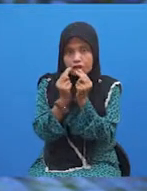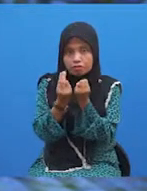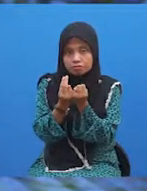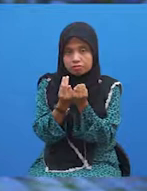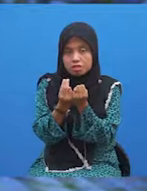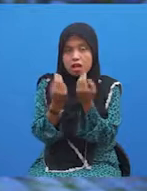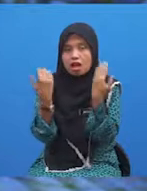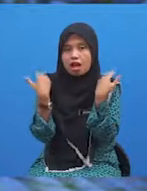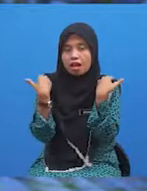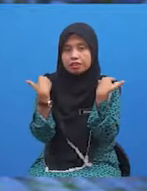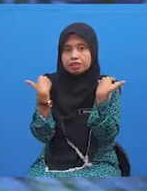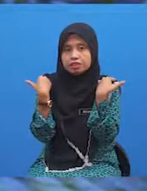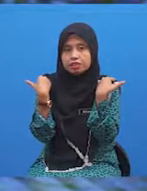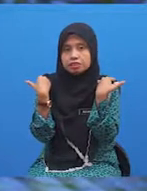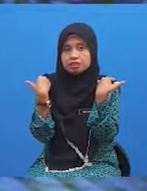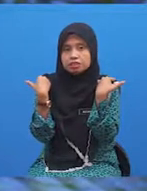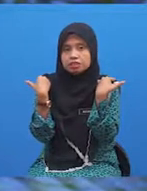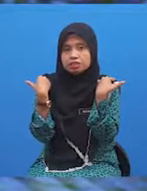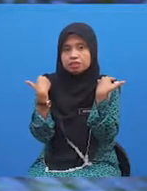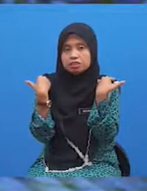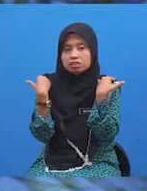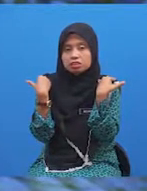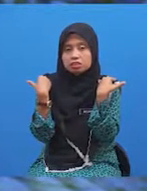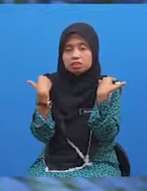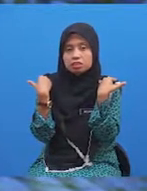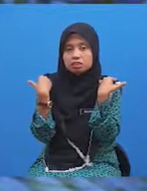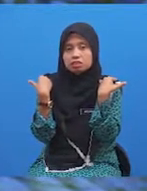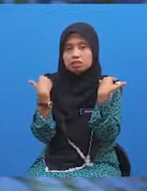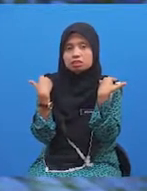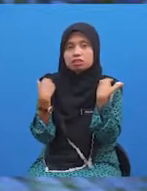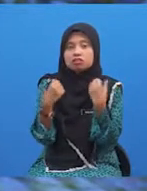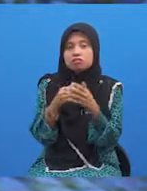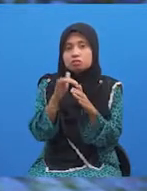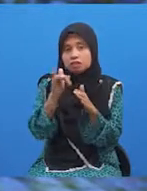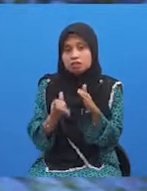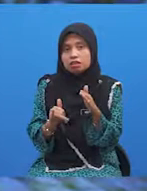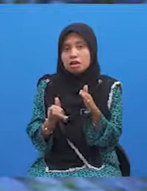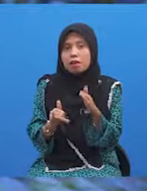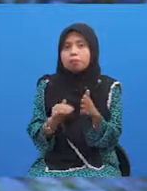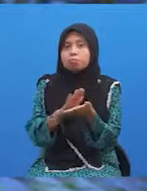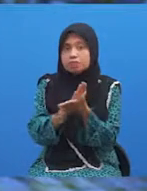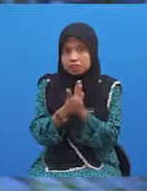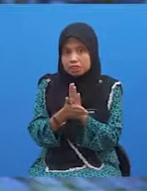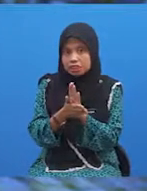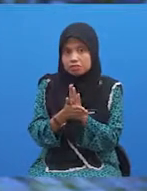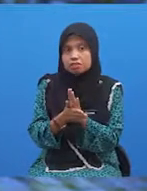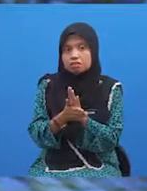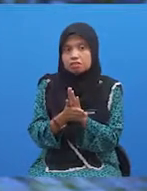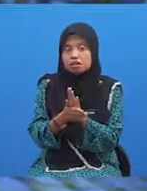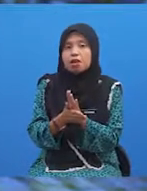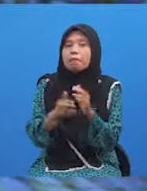tersebut mempunyai ciri-ciri tertentu yang